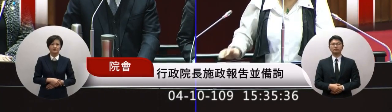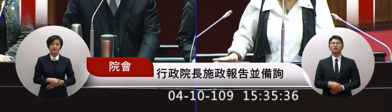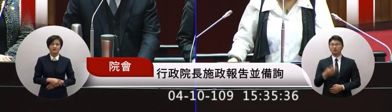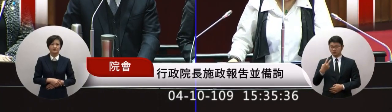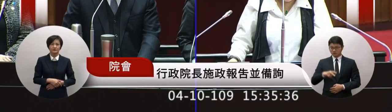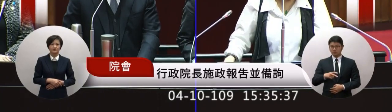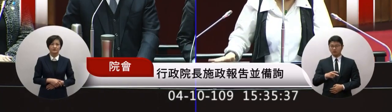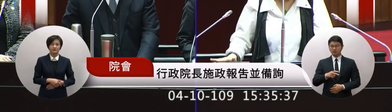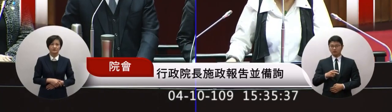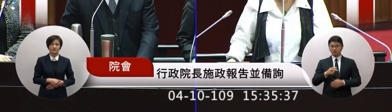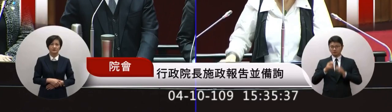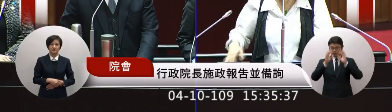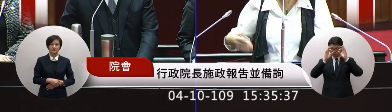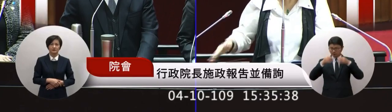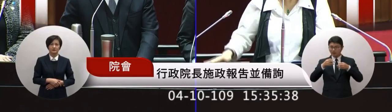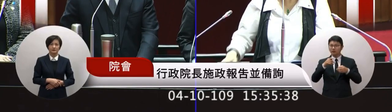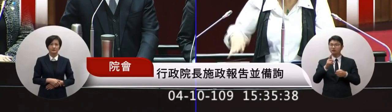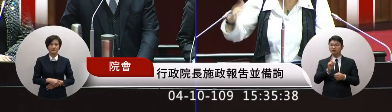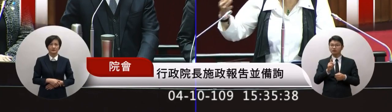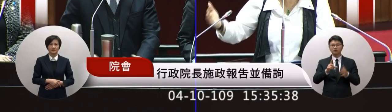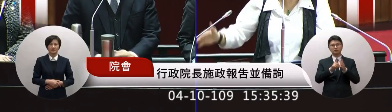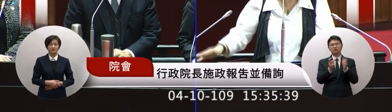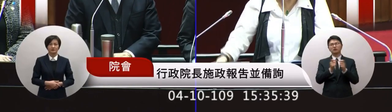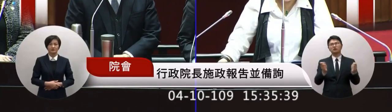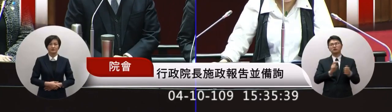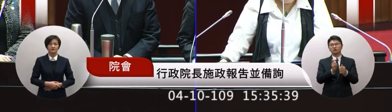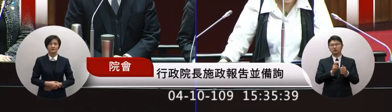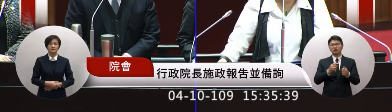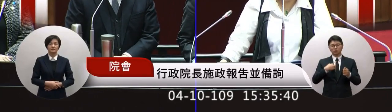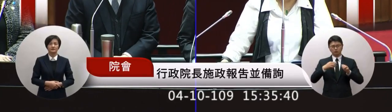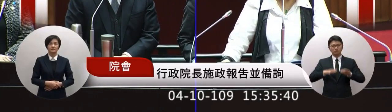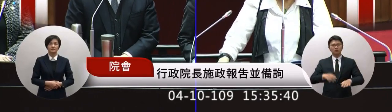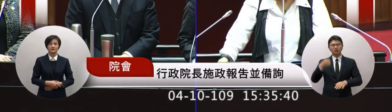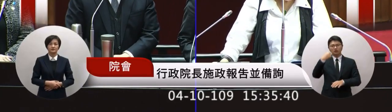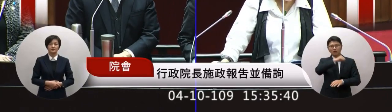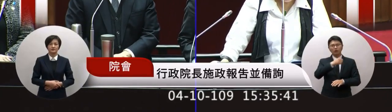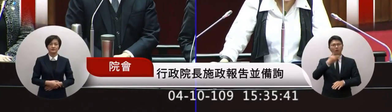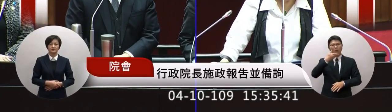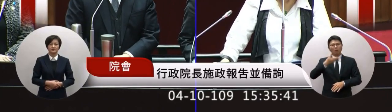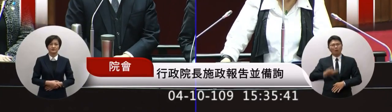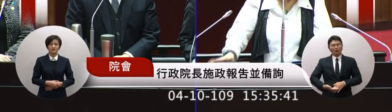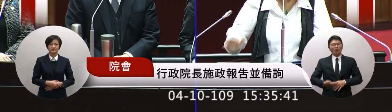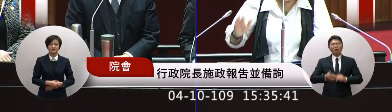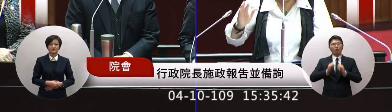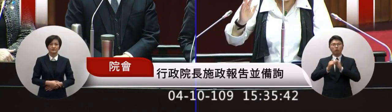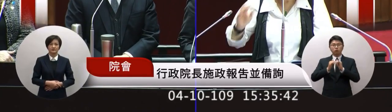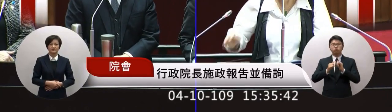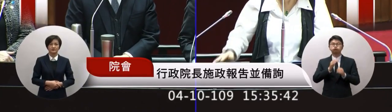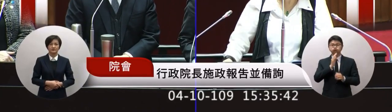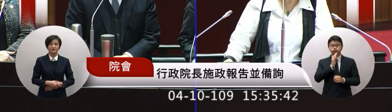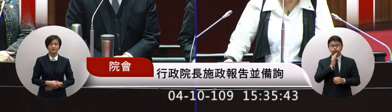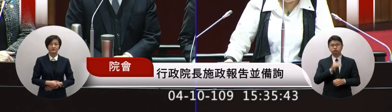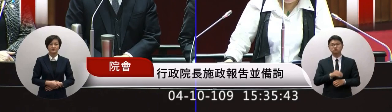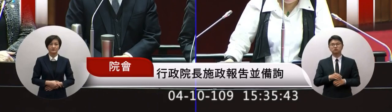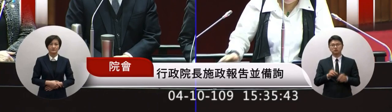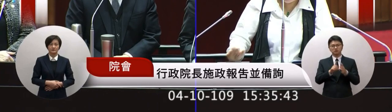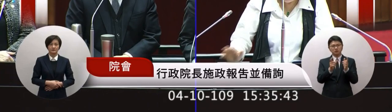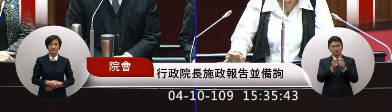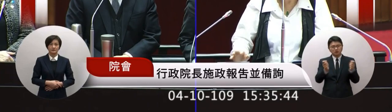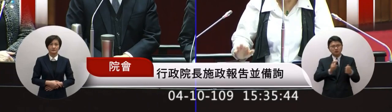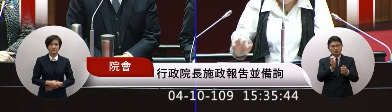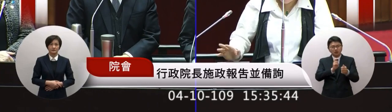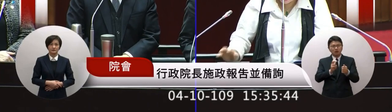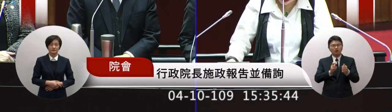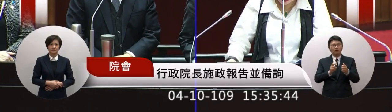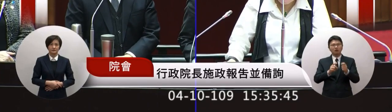来看看长照啊，因为我们现在台湾已经进入高龄化啊，我们长照的这个整个照顾人力